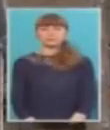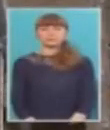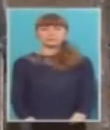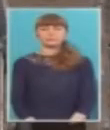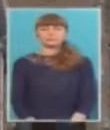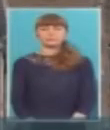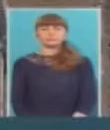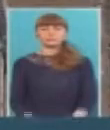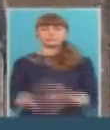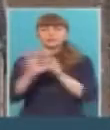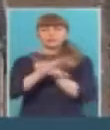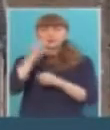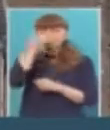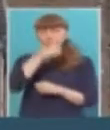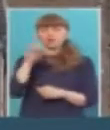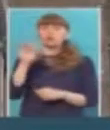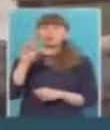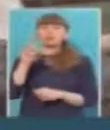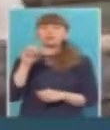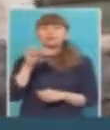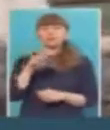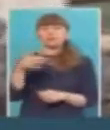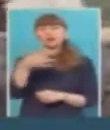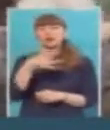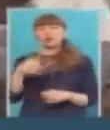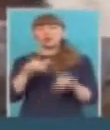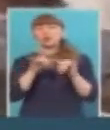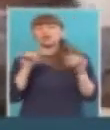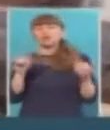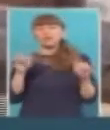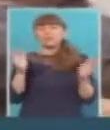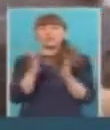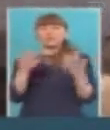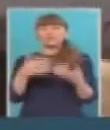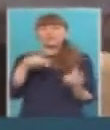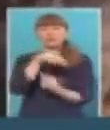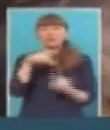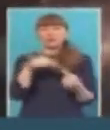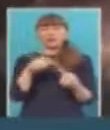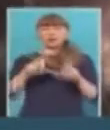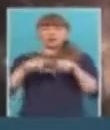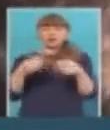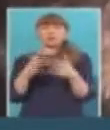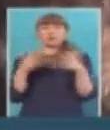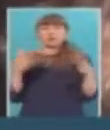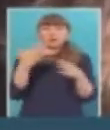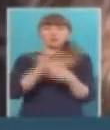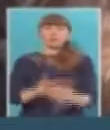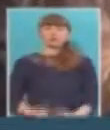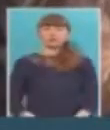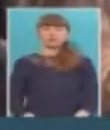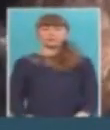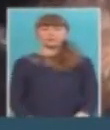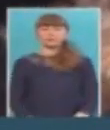Соңғы жылдары Өлікөл ауданында шағын және орта бизнеспен айналысуды көздеген тұрғындардың қатары көбейе түскені байқалады. Олардың біразы